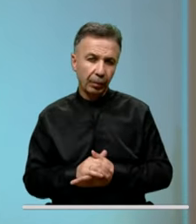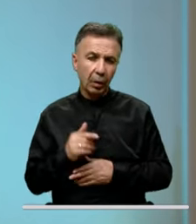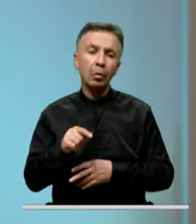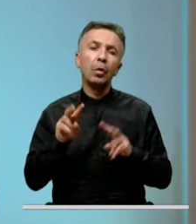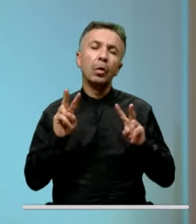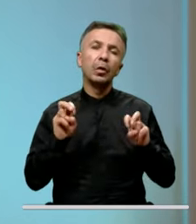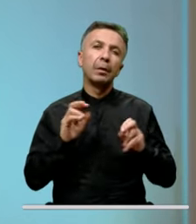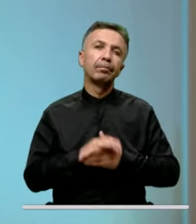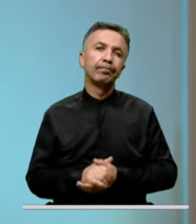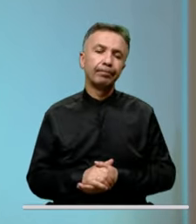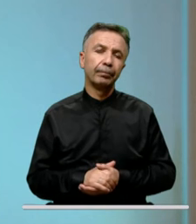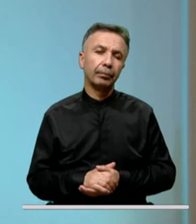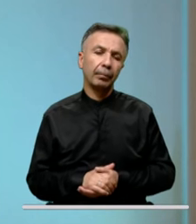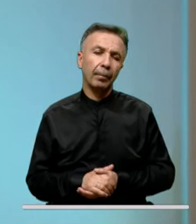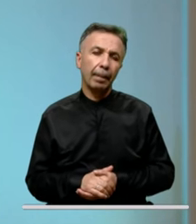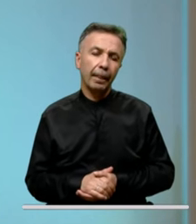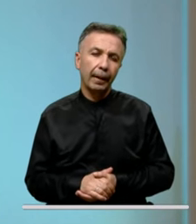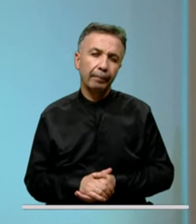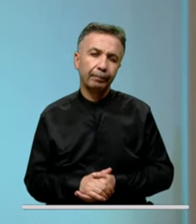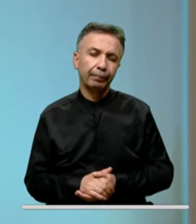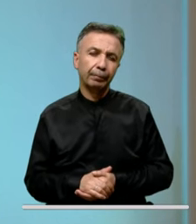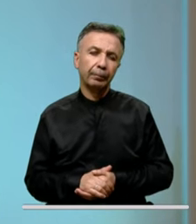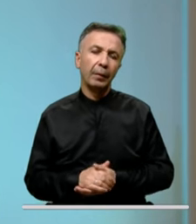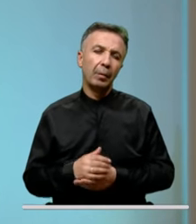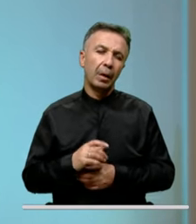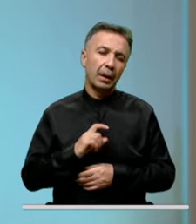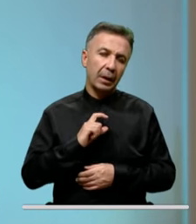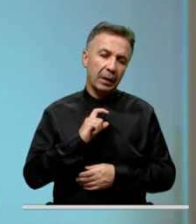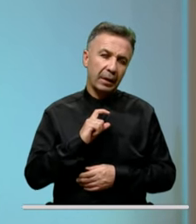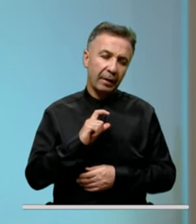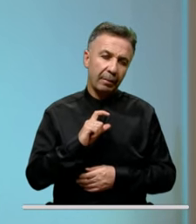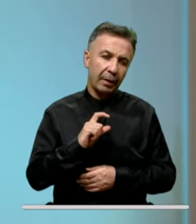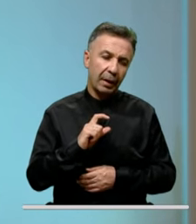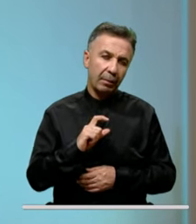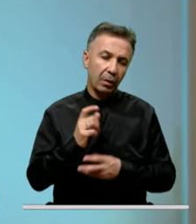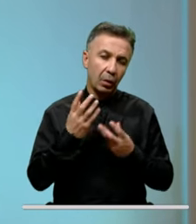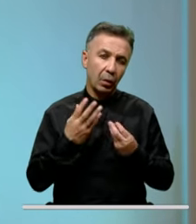konuda aman buna da cevap vermiş olmayalım edasıyla